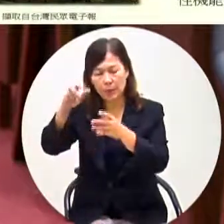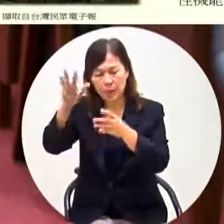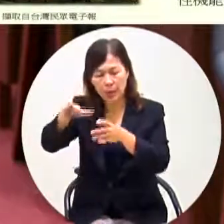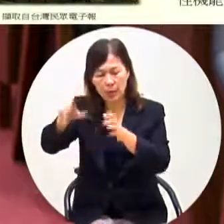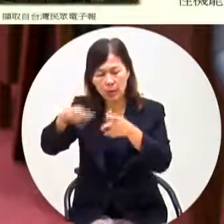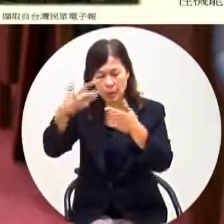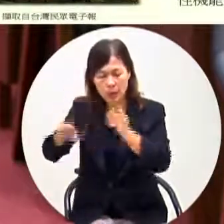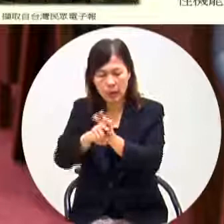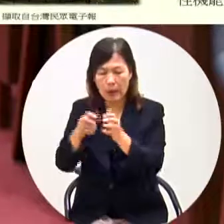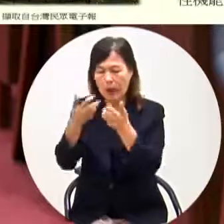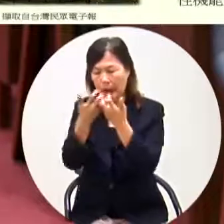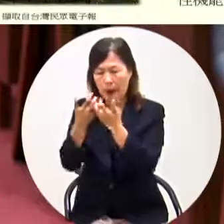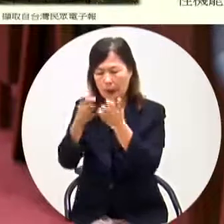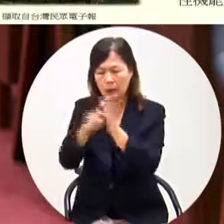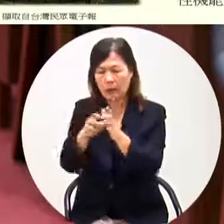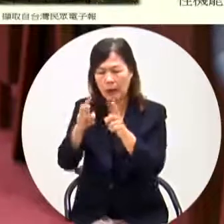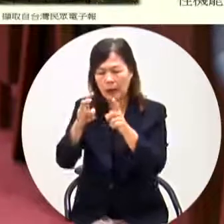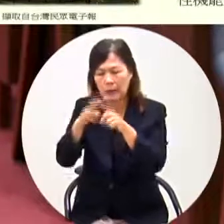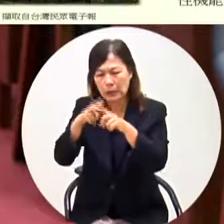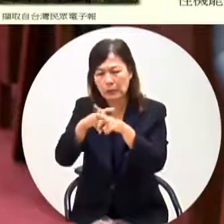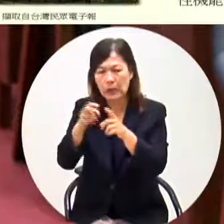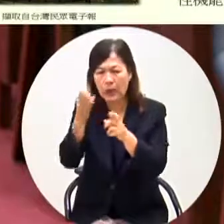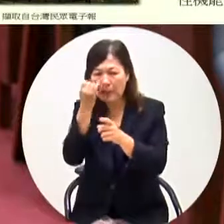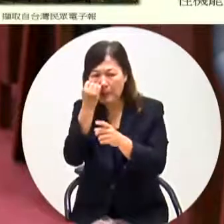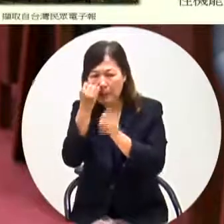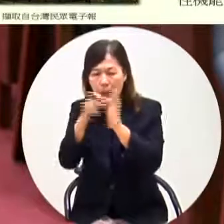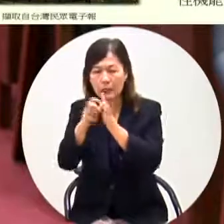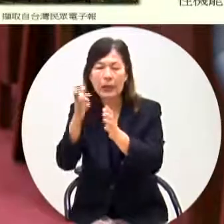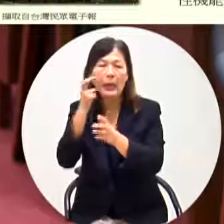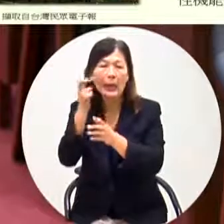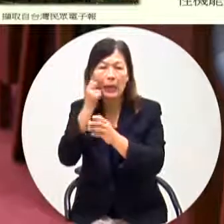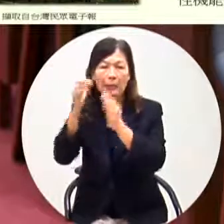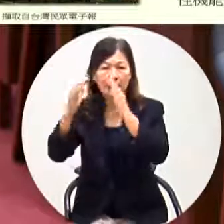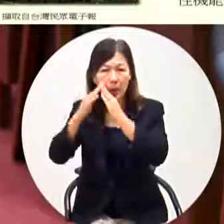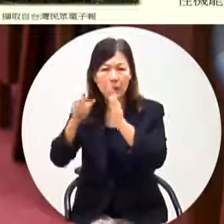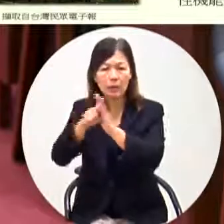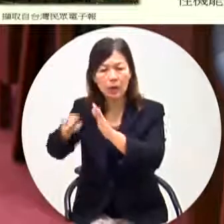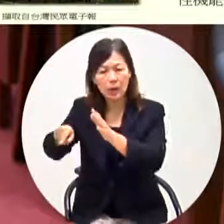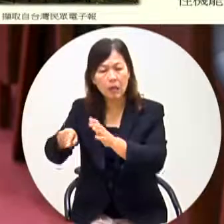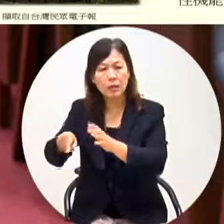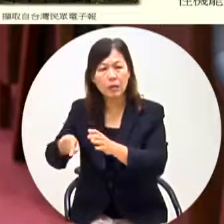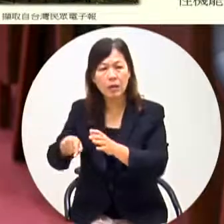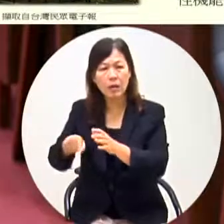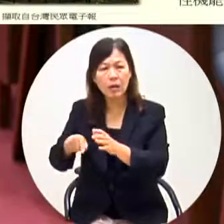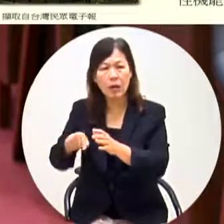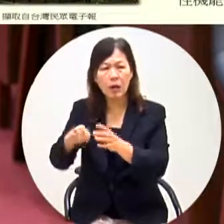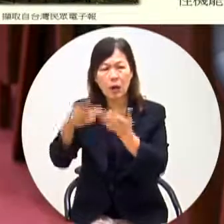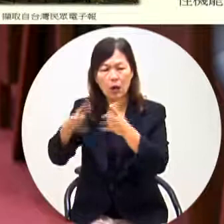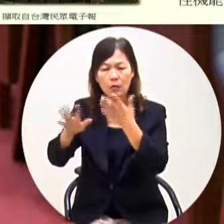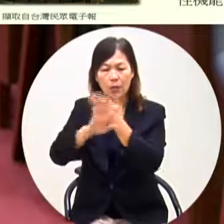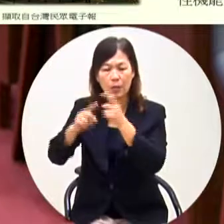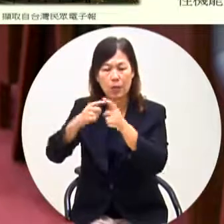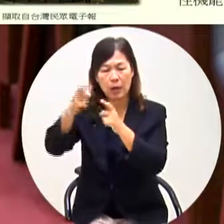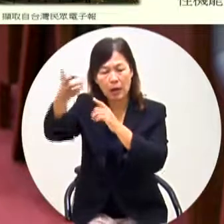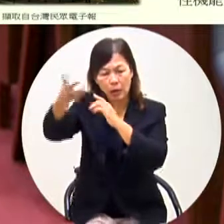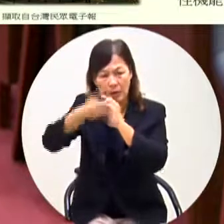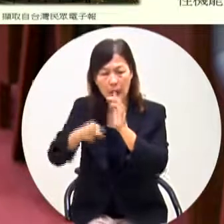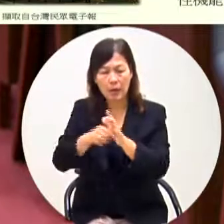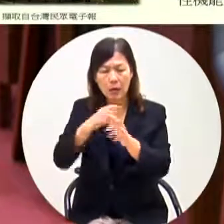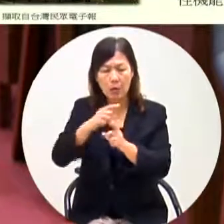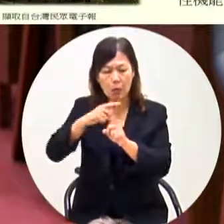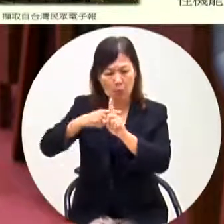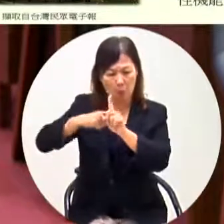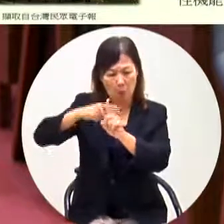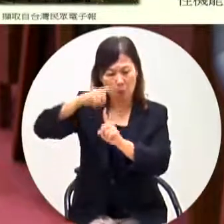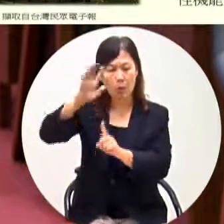屋内底。市长，八卦里这个所在有很多外来人口，水平都相当的高啊，这